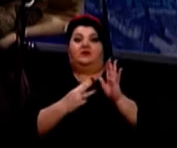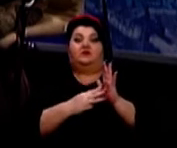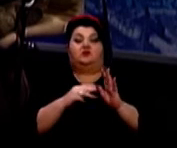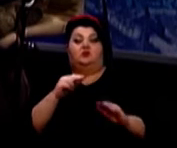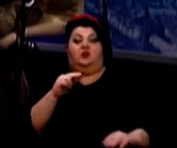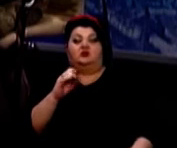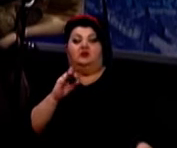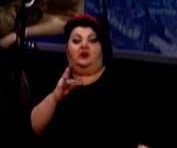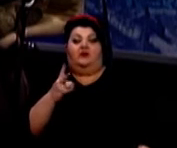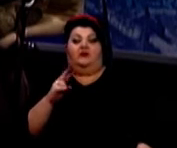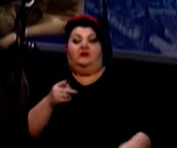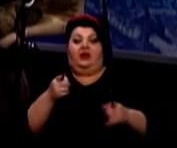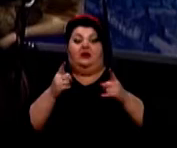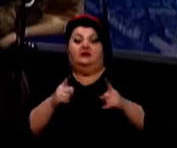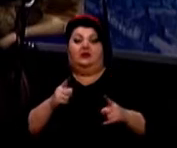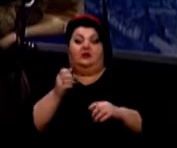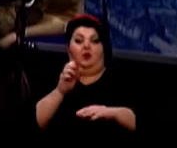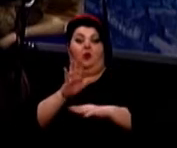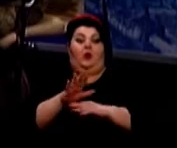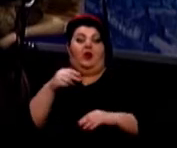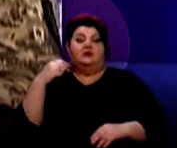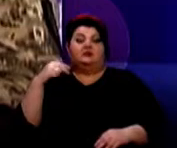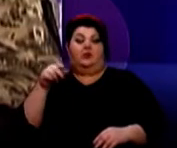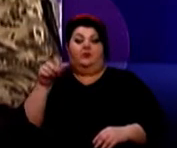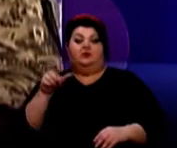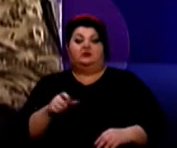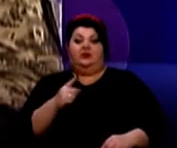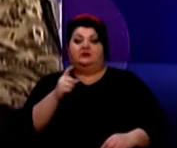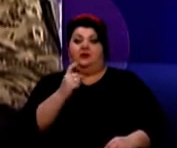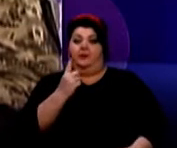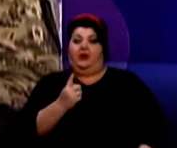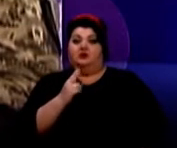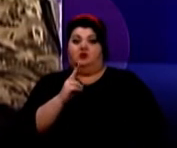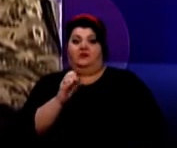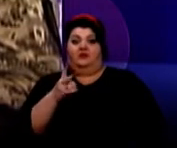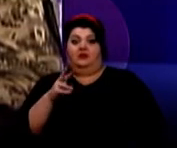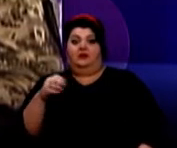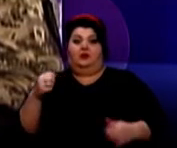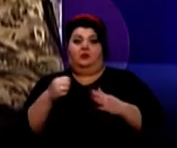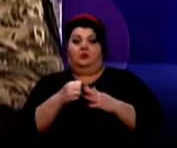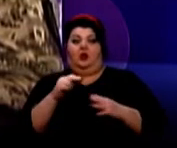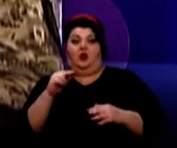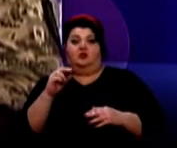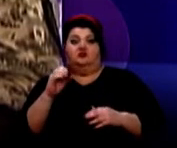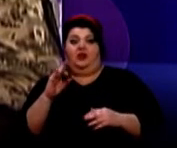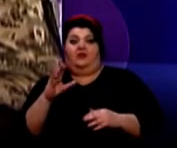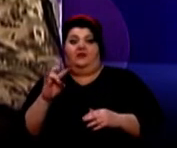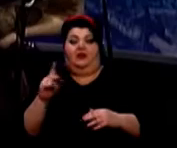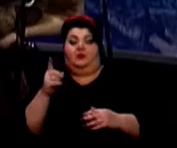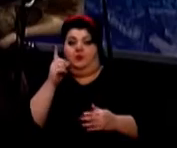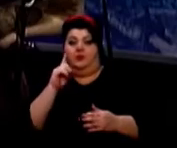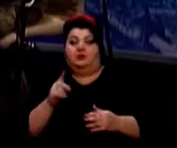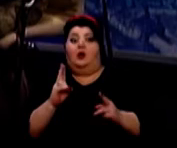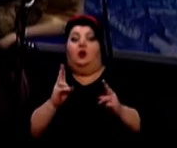згідно указу президента, визначено терміни проведення призову. Це з 1 квітня по червень місяць. Хто отримає повістки під